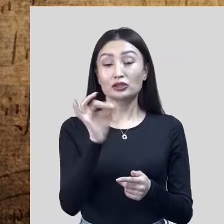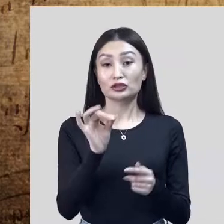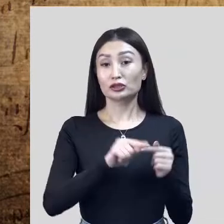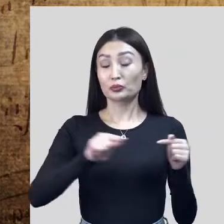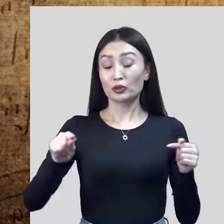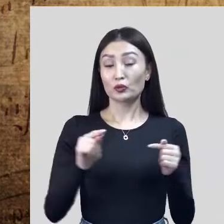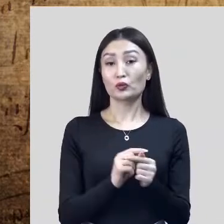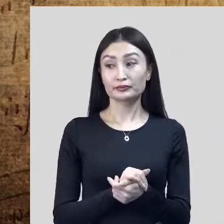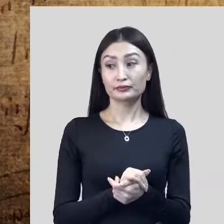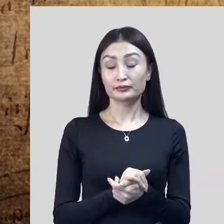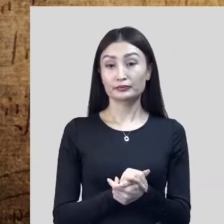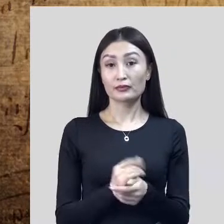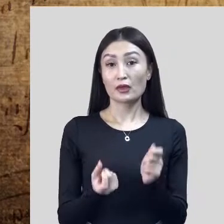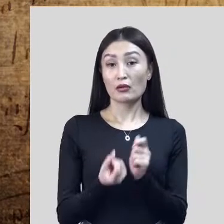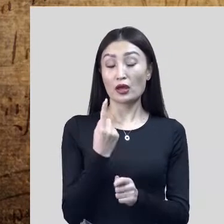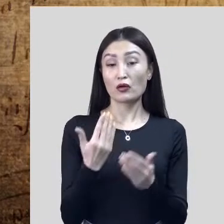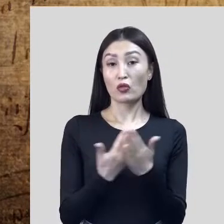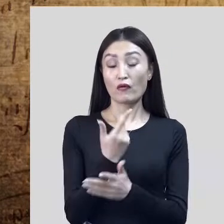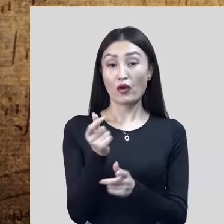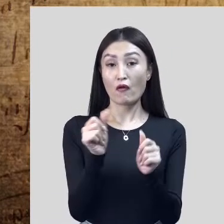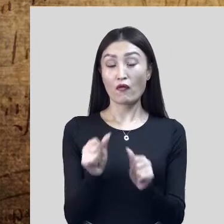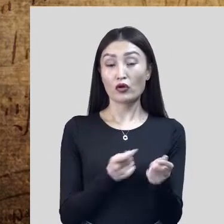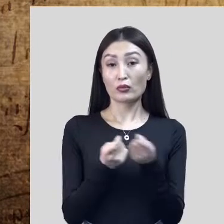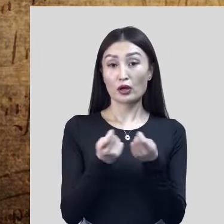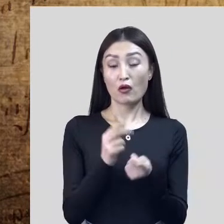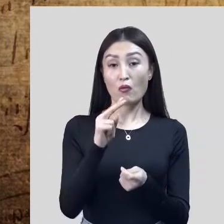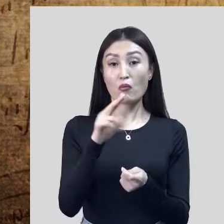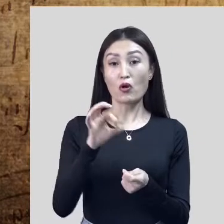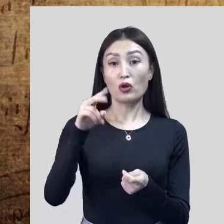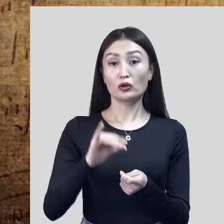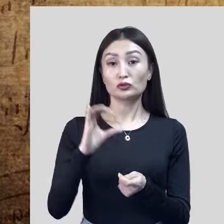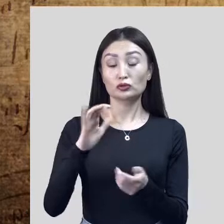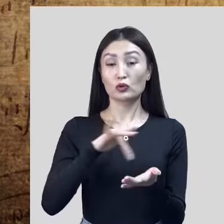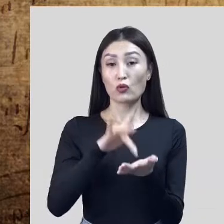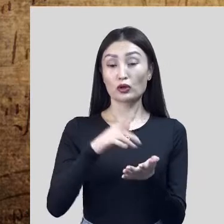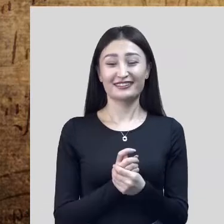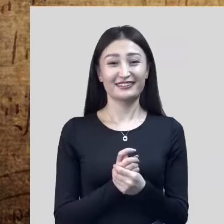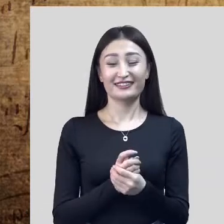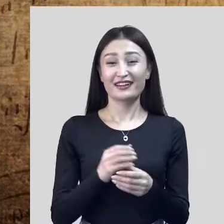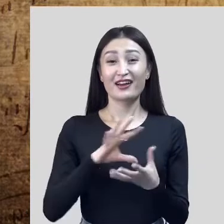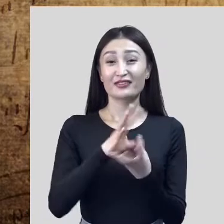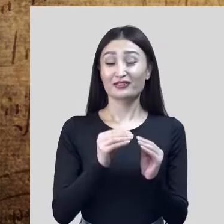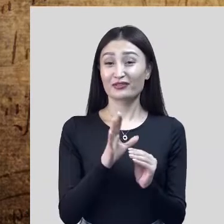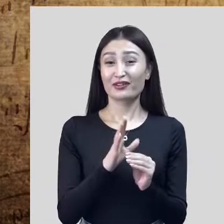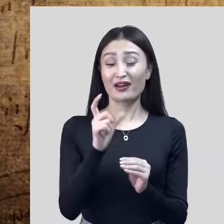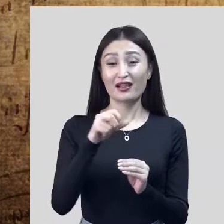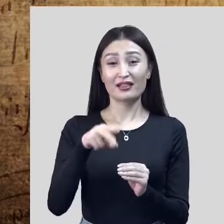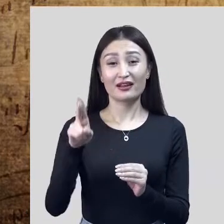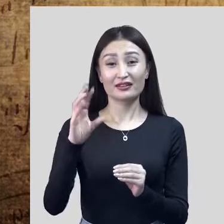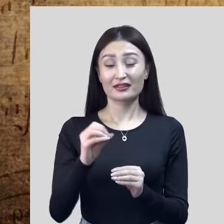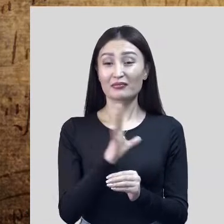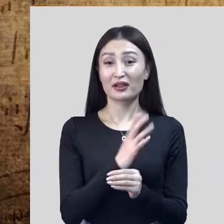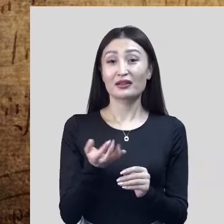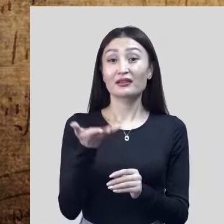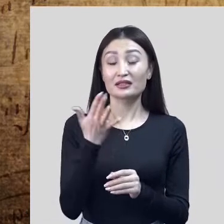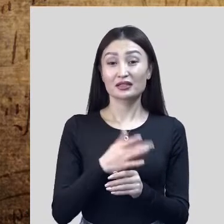полисной цивилизации в Греции. Появилась новая форма государства – полис, которую обычно называют городом-государством. Всего в Элладе